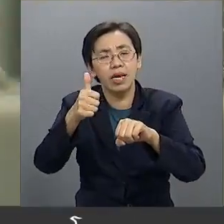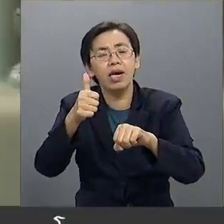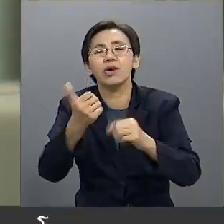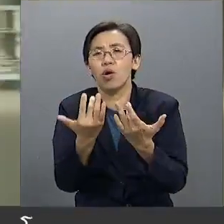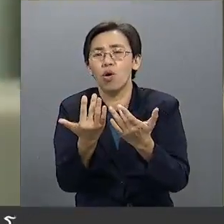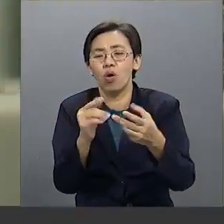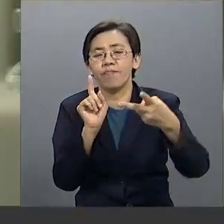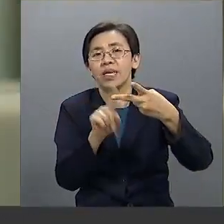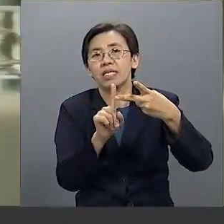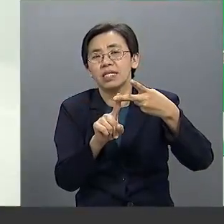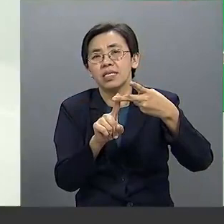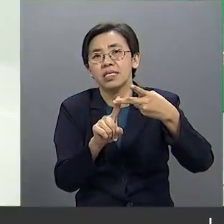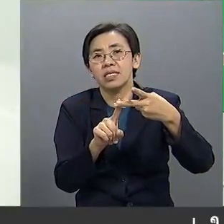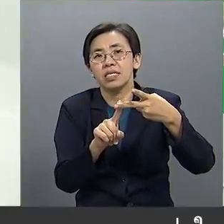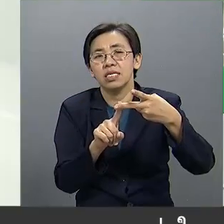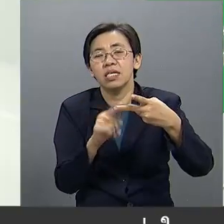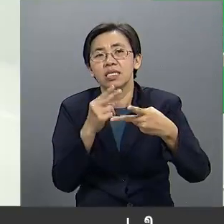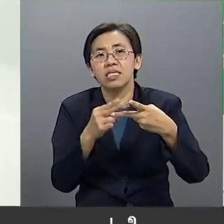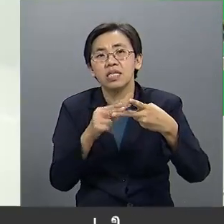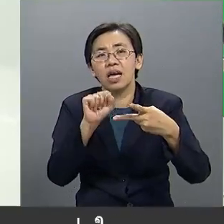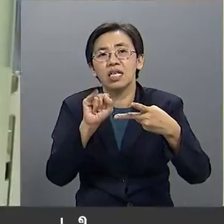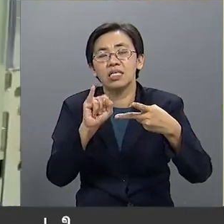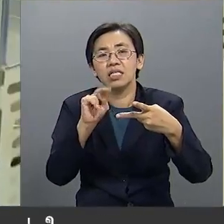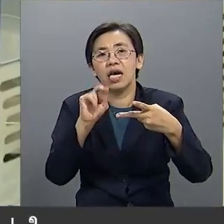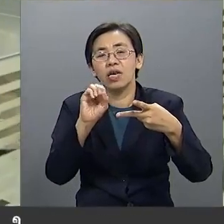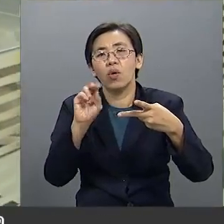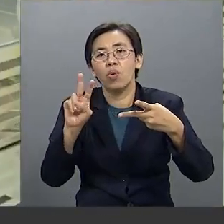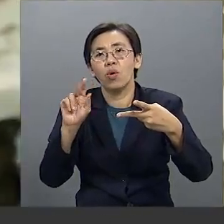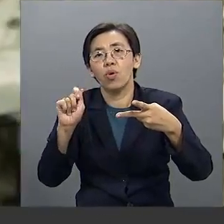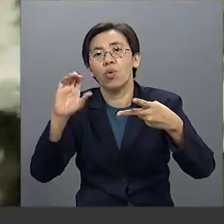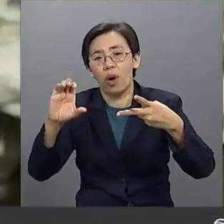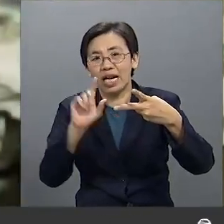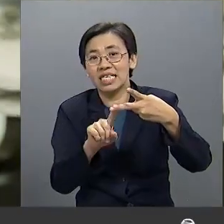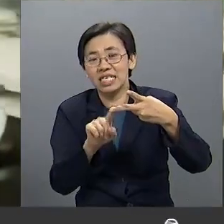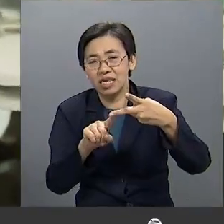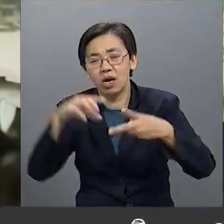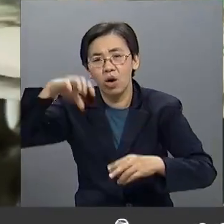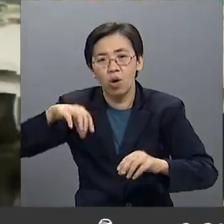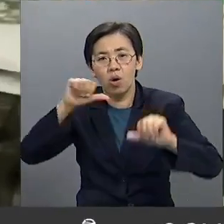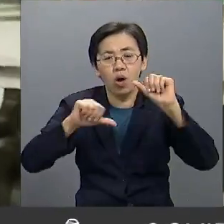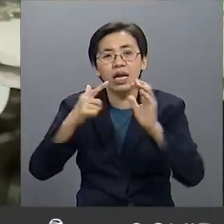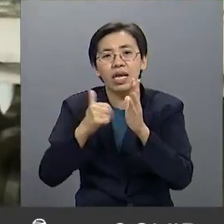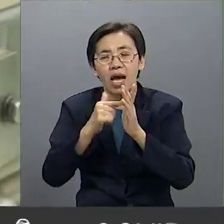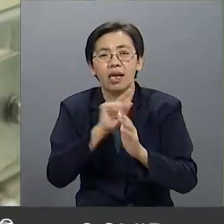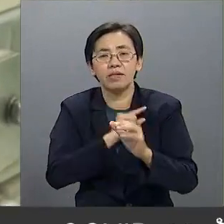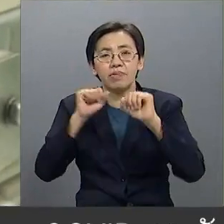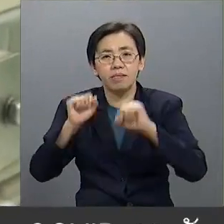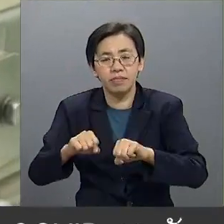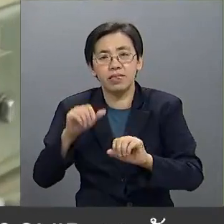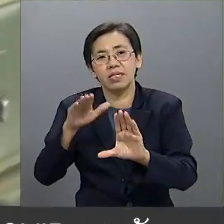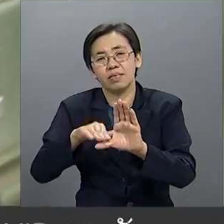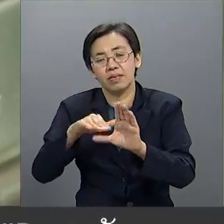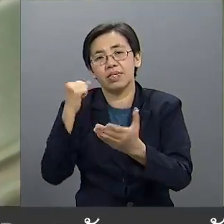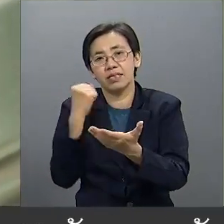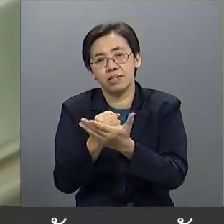คซีนของบริษัทไซโนแวคไบโอเทคซึ่งโดยมีองค์การเภสัชกรรมเป็นผู้รับอนุญาตในการขึ้นทะเบียนนะครับส่วนวั